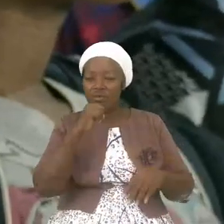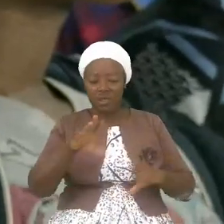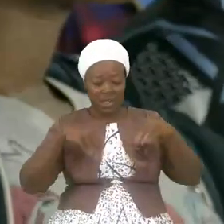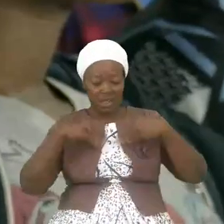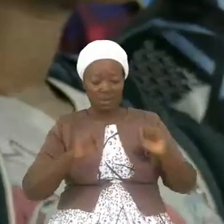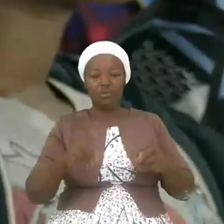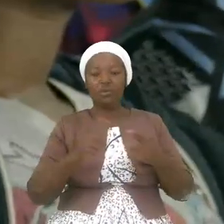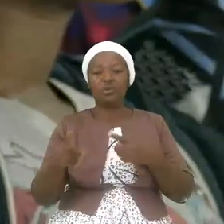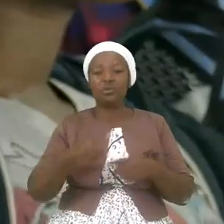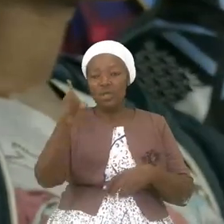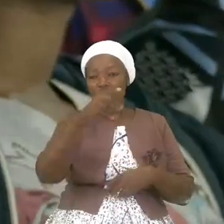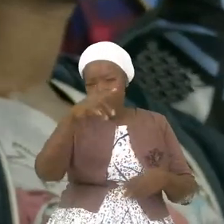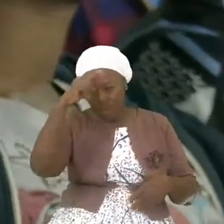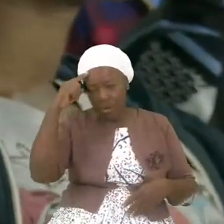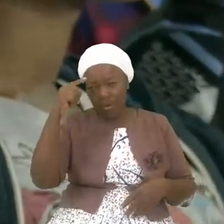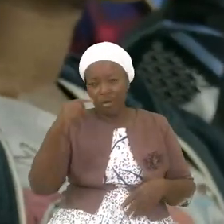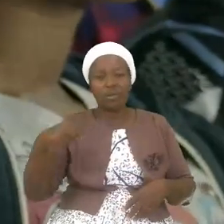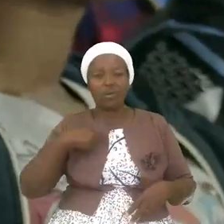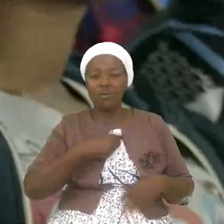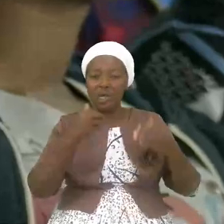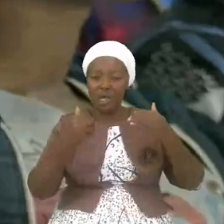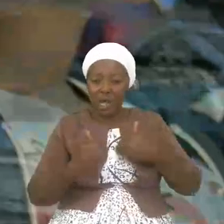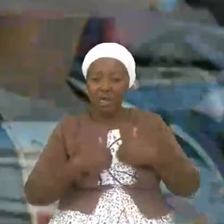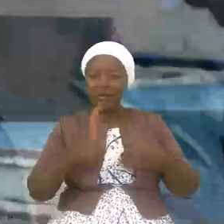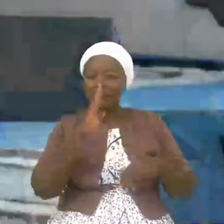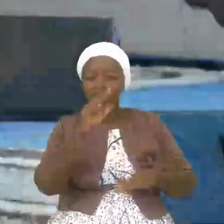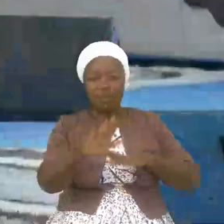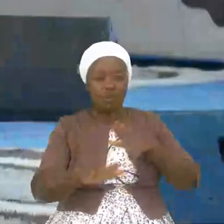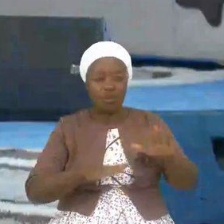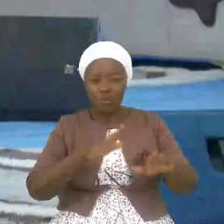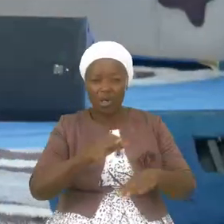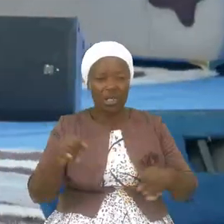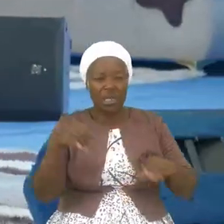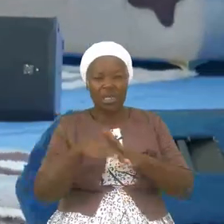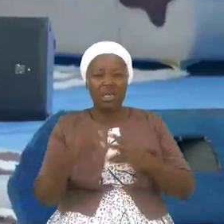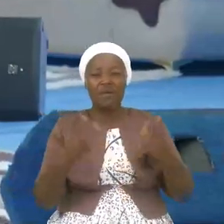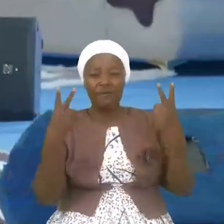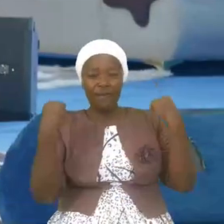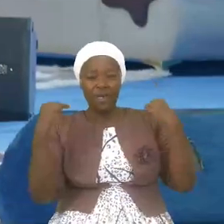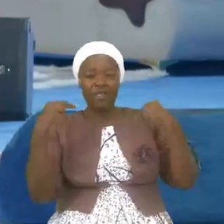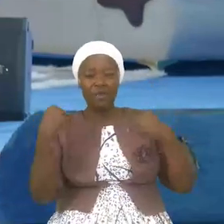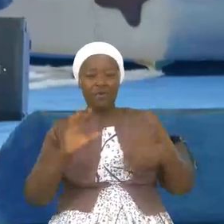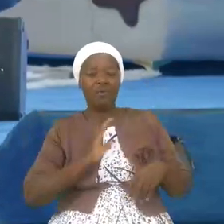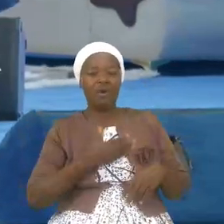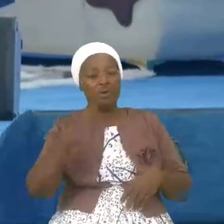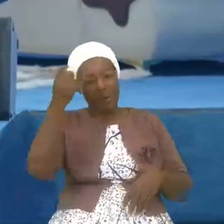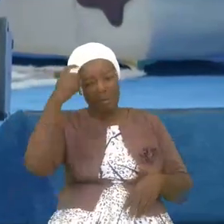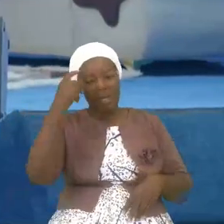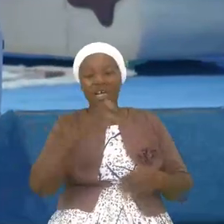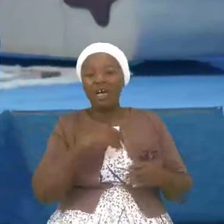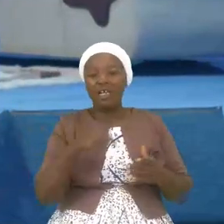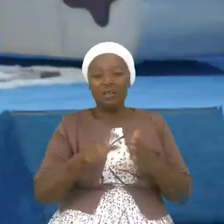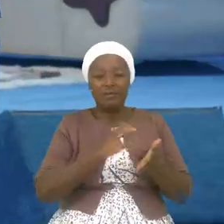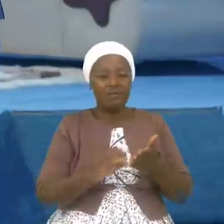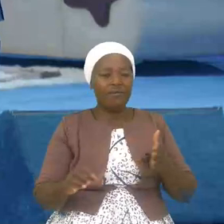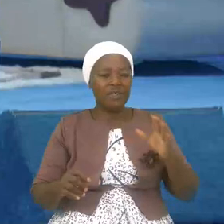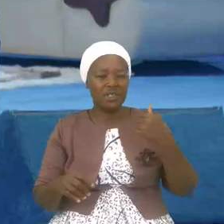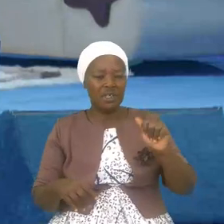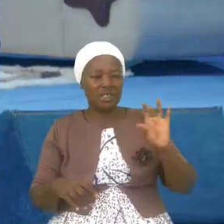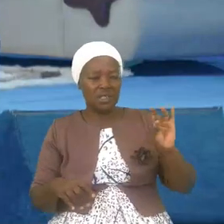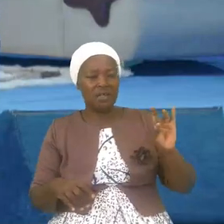acceptables à Dieu. Parce que nous marchons dans la vanité de nos pensées. Verset